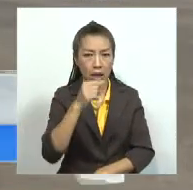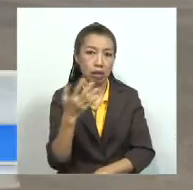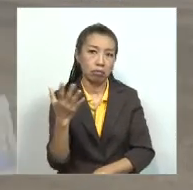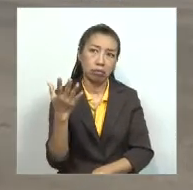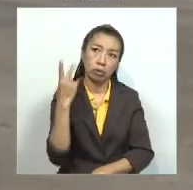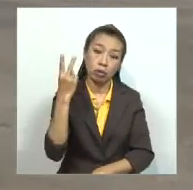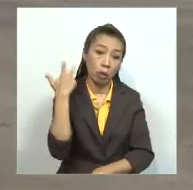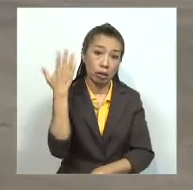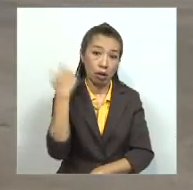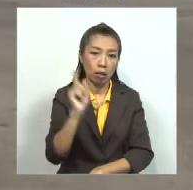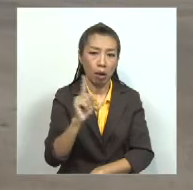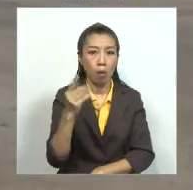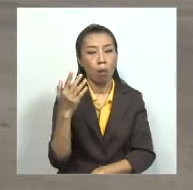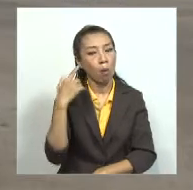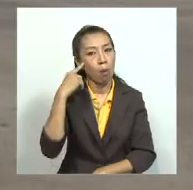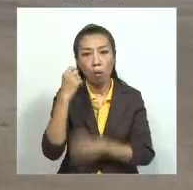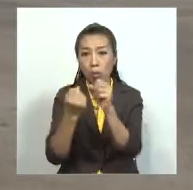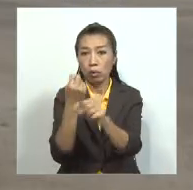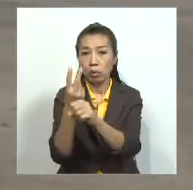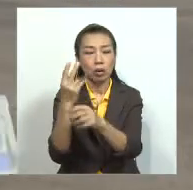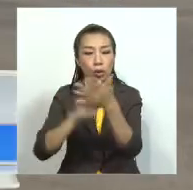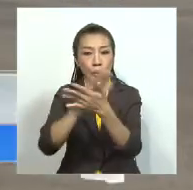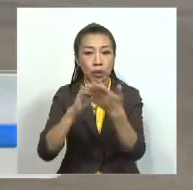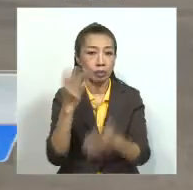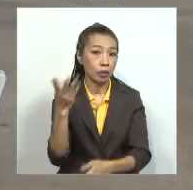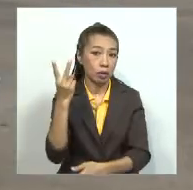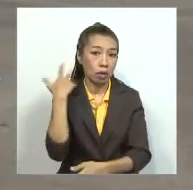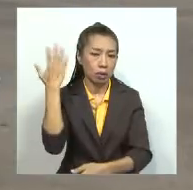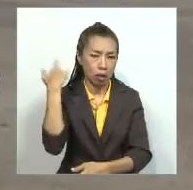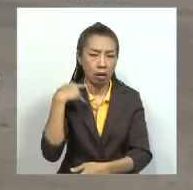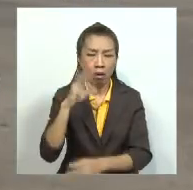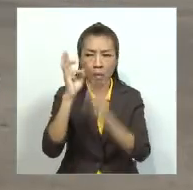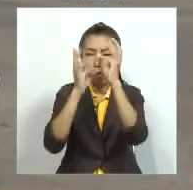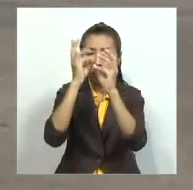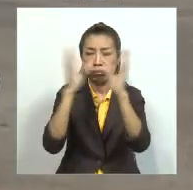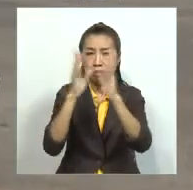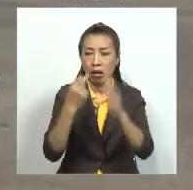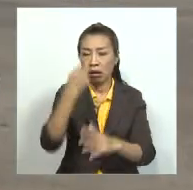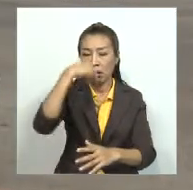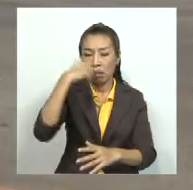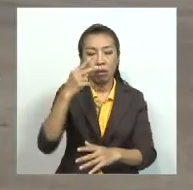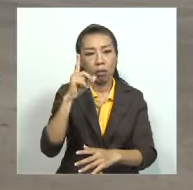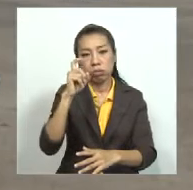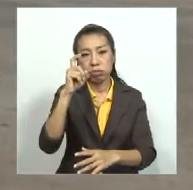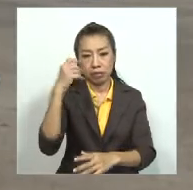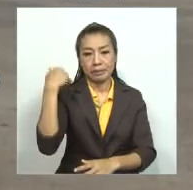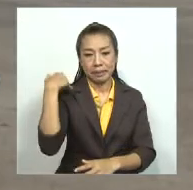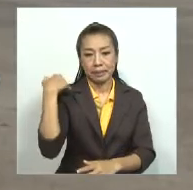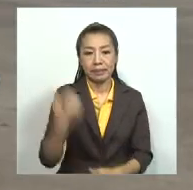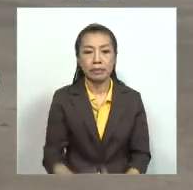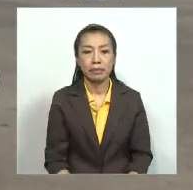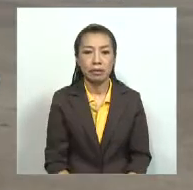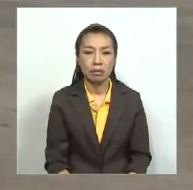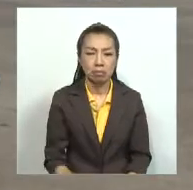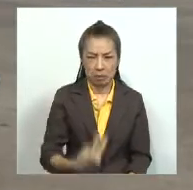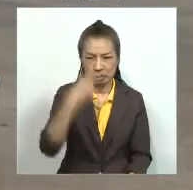หน้านี้ไม่เป็นยังไงบ้าง มันก็เยอะอะค่ะฝุ่นเยอะมากหายใจไม่ค่อยออกเหมือนมันไม่ค่อยโล่งอ่ะมันไม่ค่อยโล่งหาย